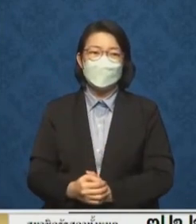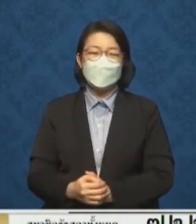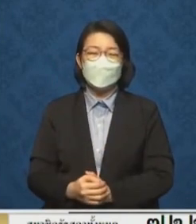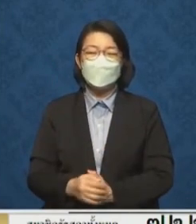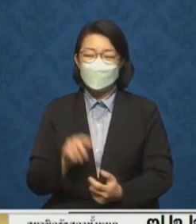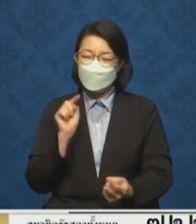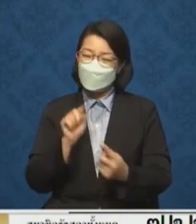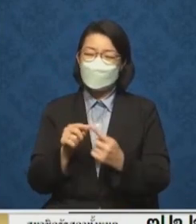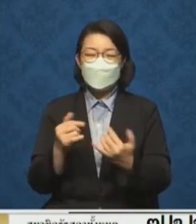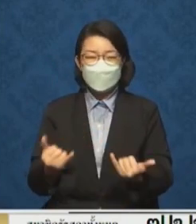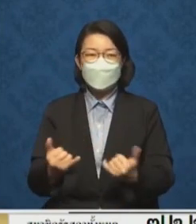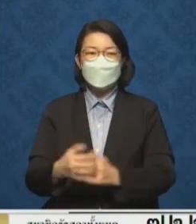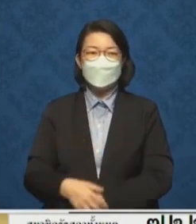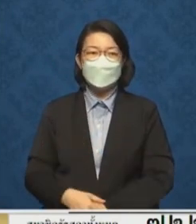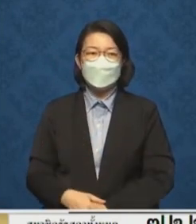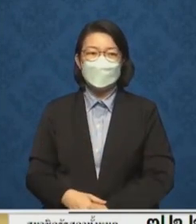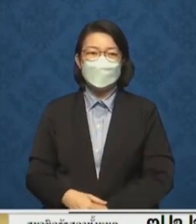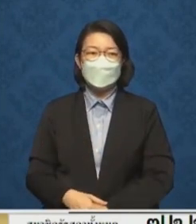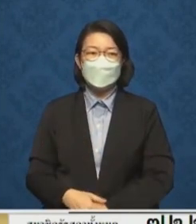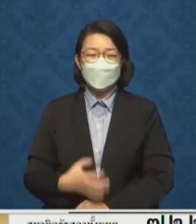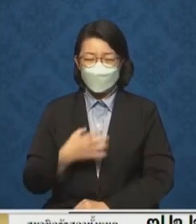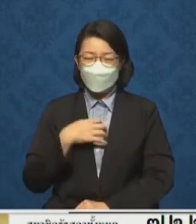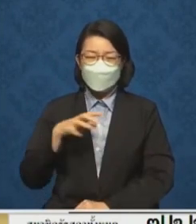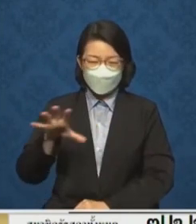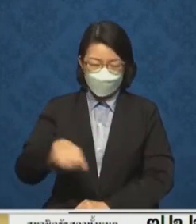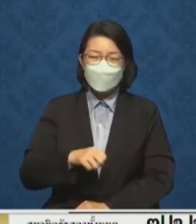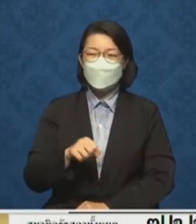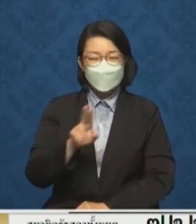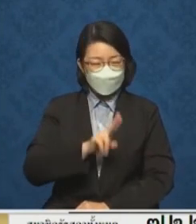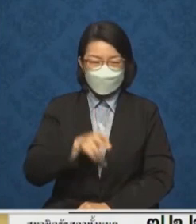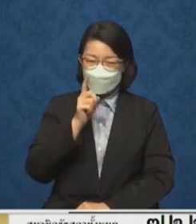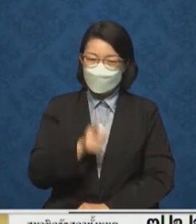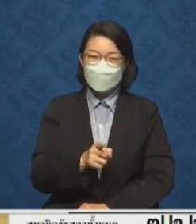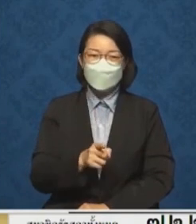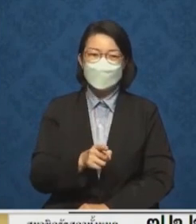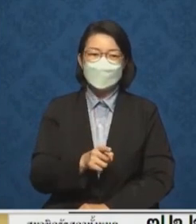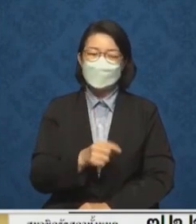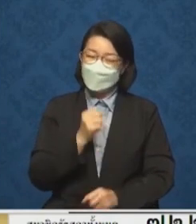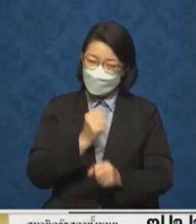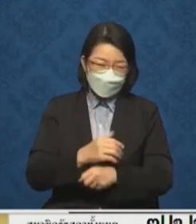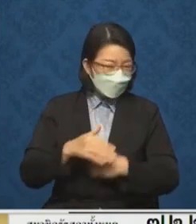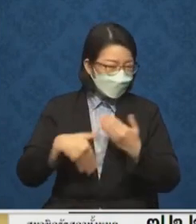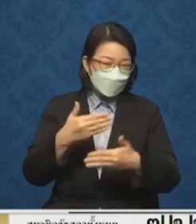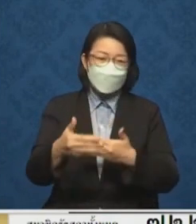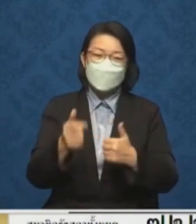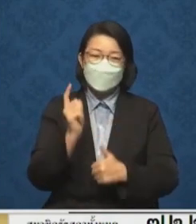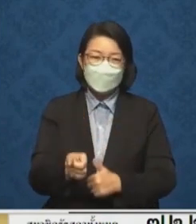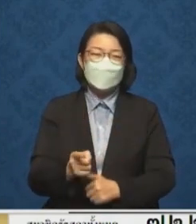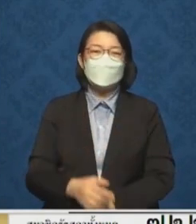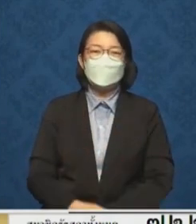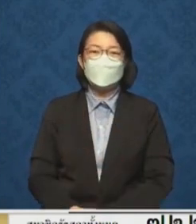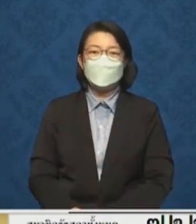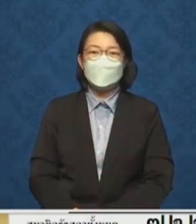ะนี้จะได้มีการนำมาใช้อย่างเป็นเรื่องเป็นราวกันเสียที